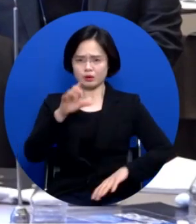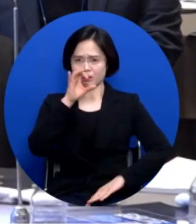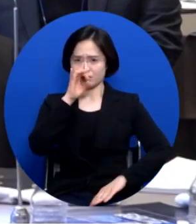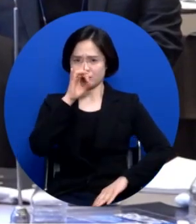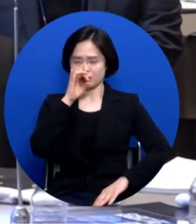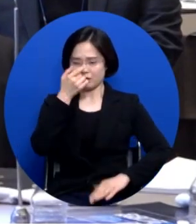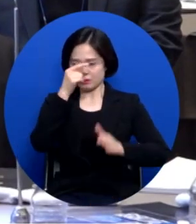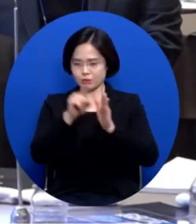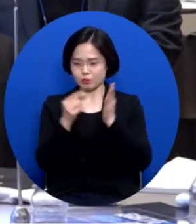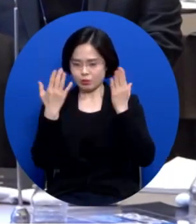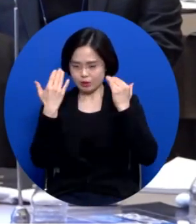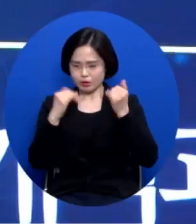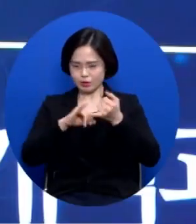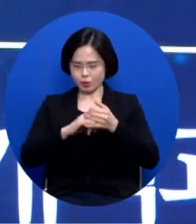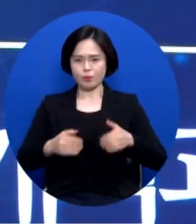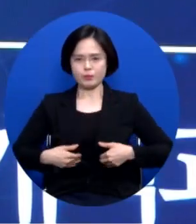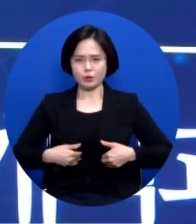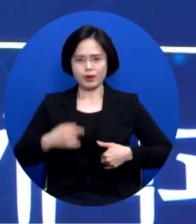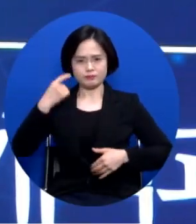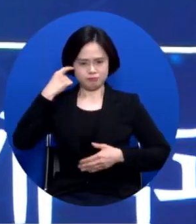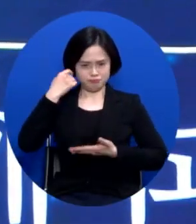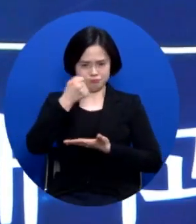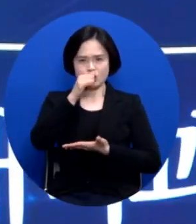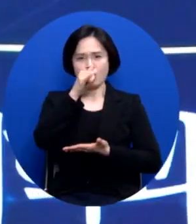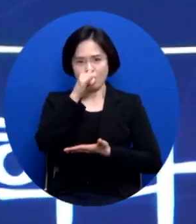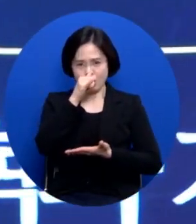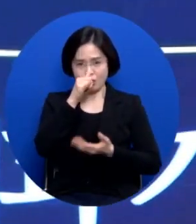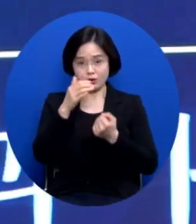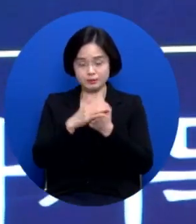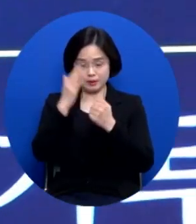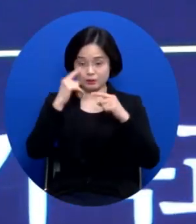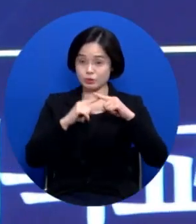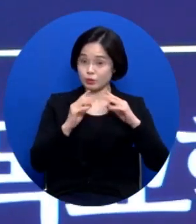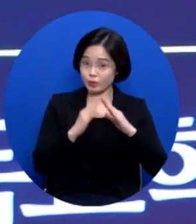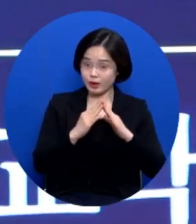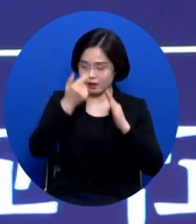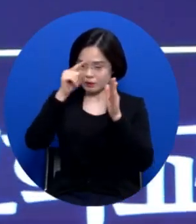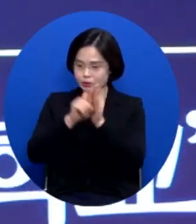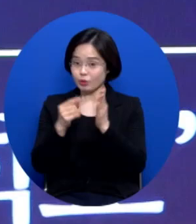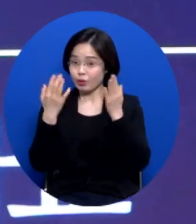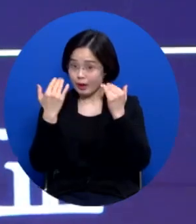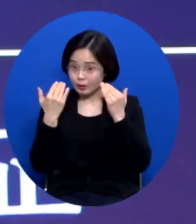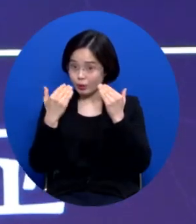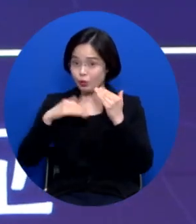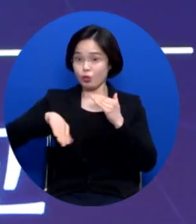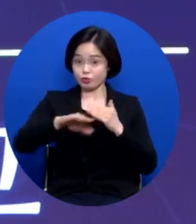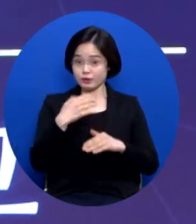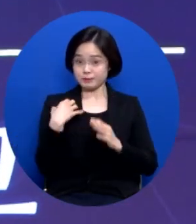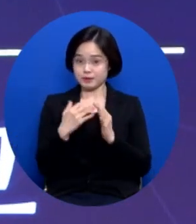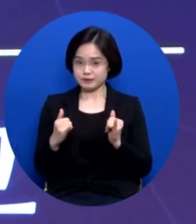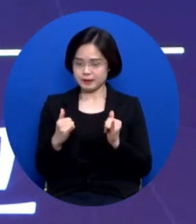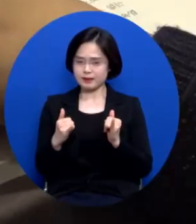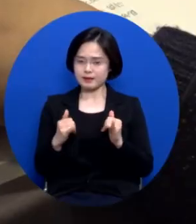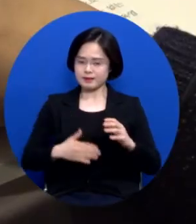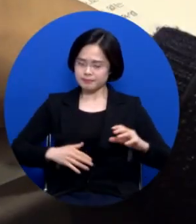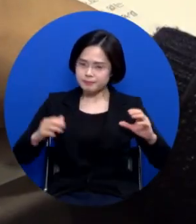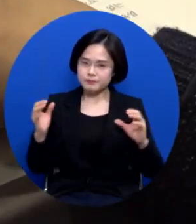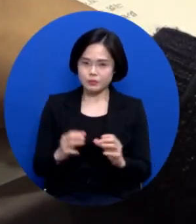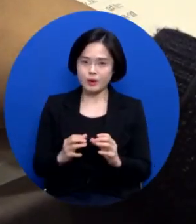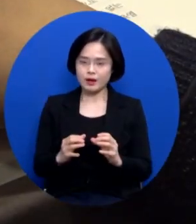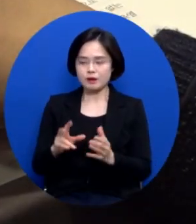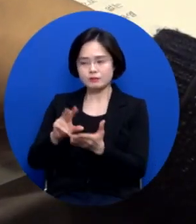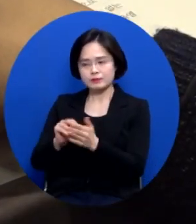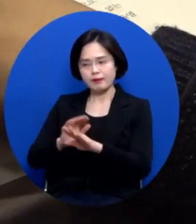자체이며 건학이념 구현을 위해선 한국교회와 기독교 학교 구성원들이 힘을 모아 당면한 현안들을